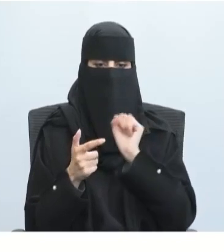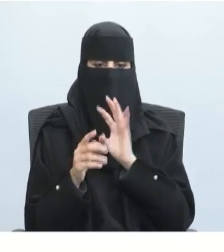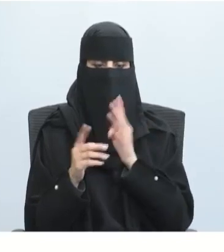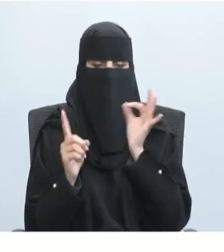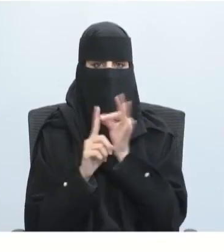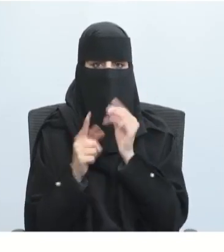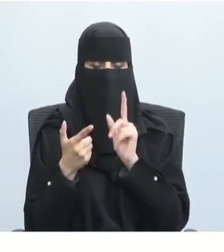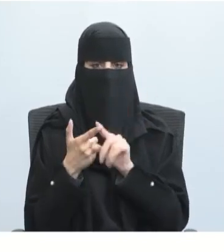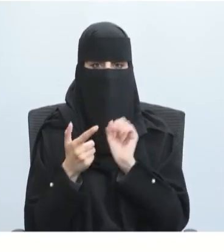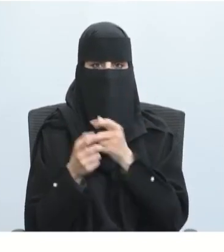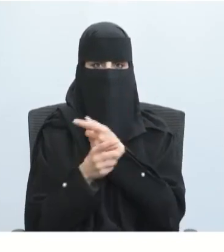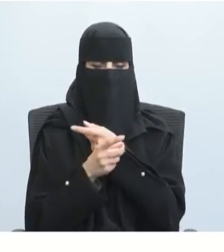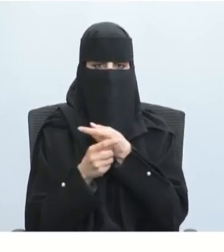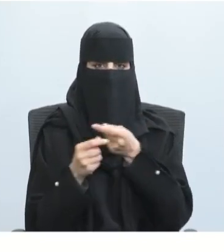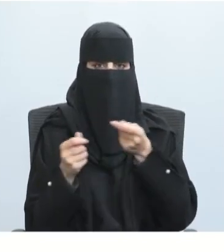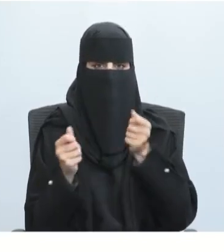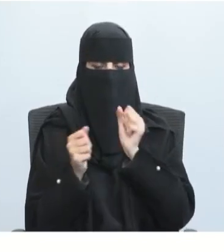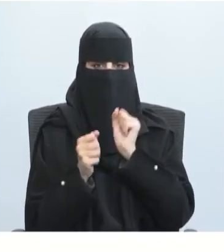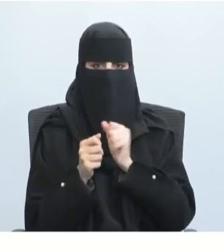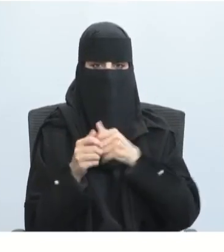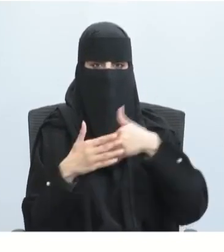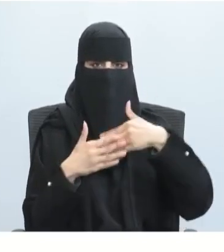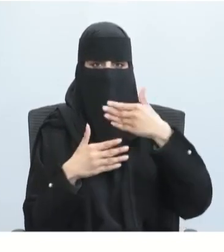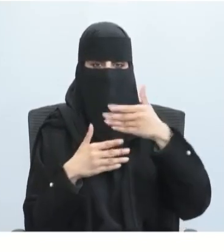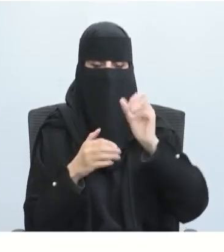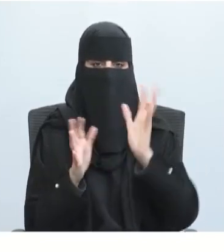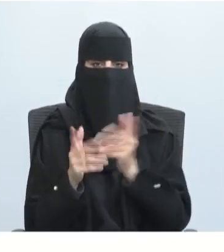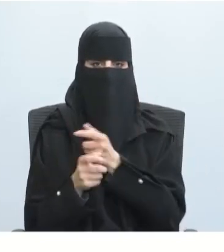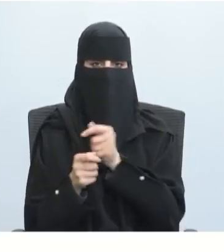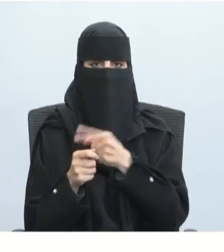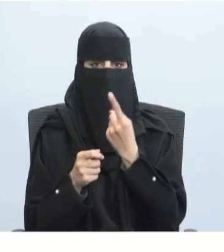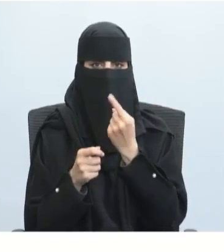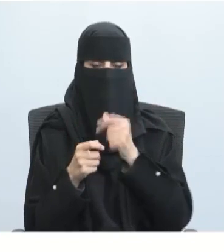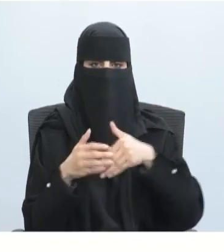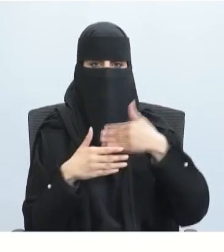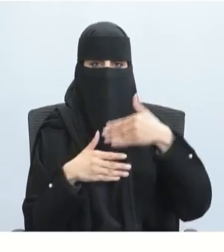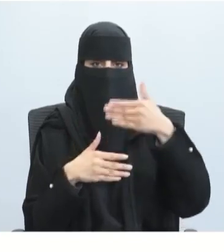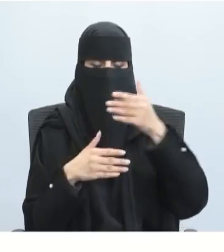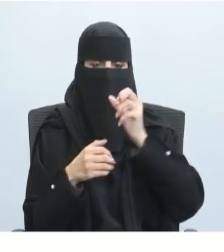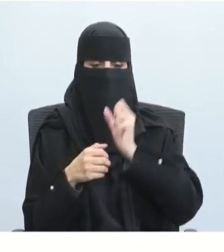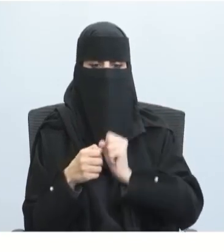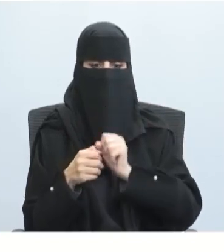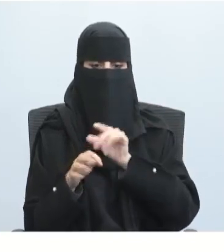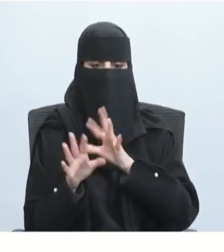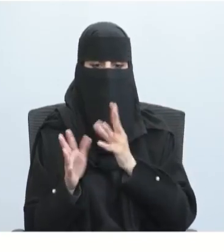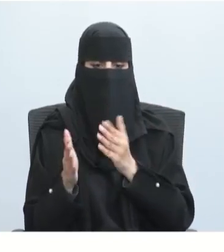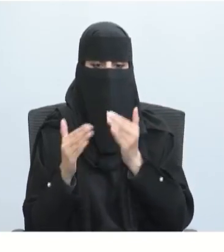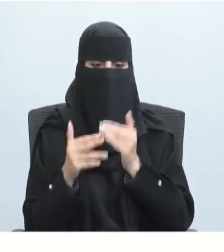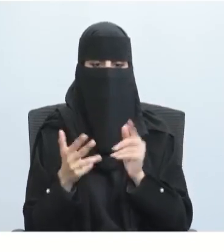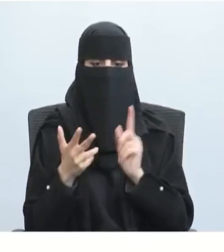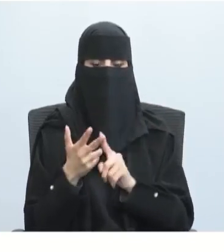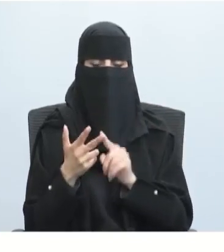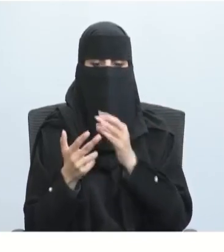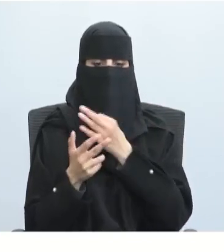الهدف الثاني عن حساب القيمه المستقبليه لمبلغ واحد ا كان لديك مبلغ كم سيكون في المستقبل